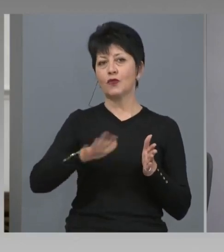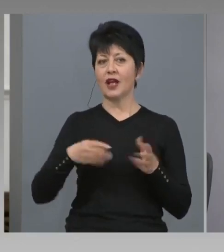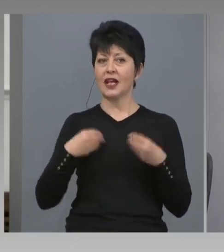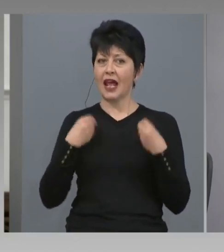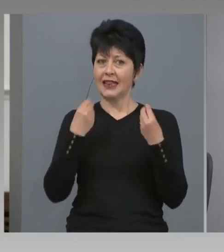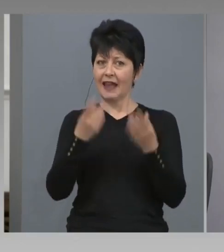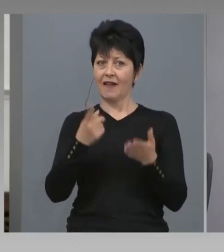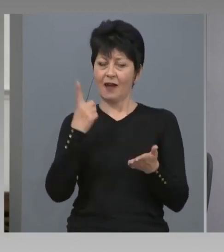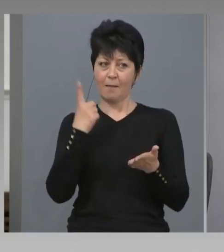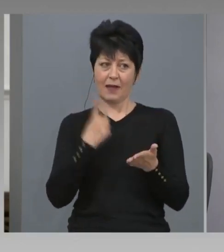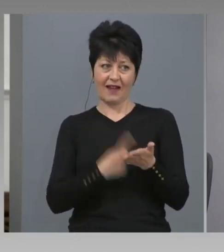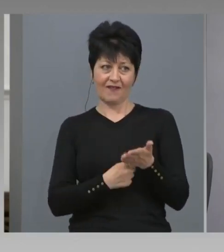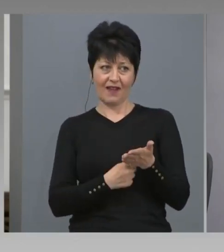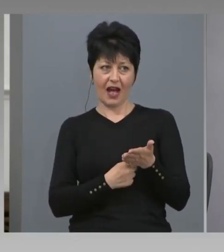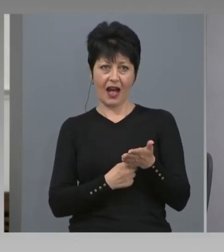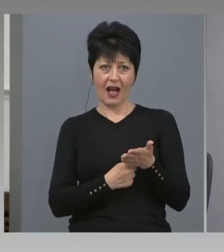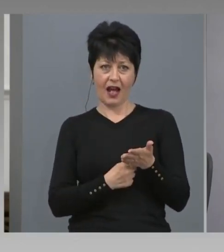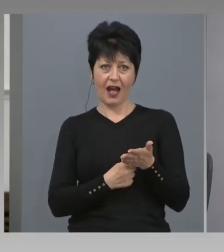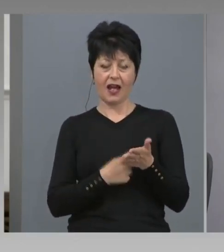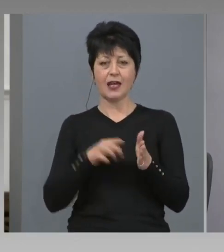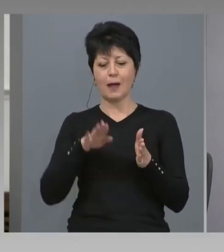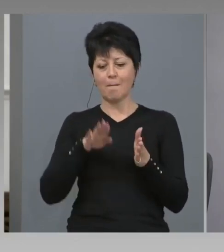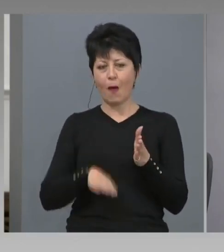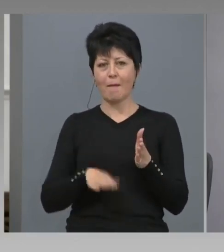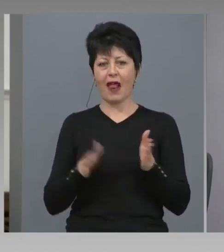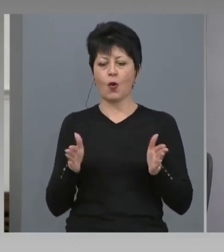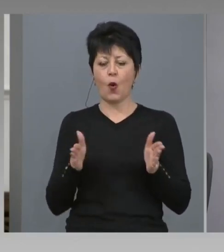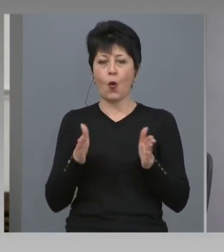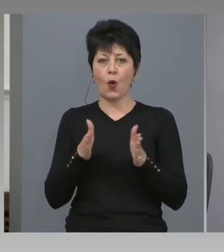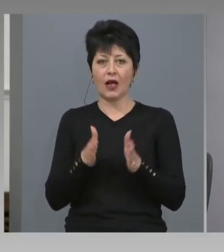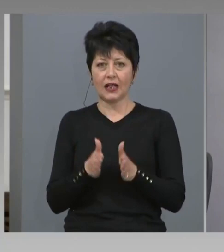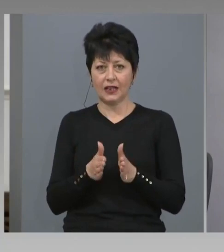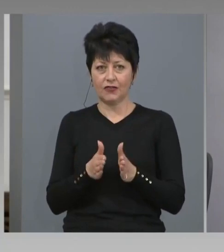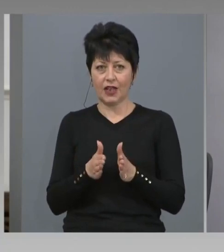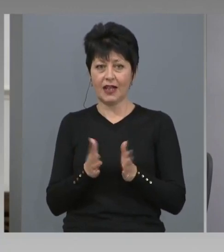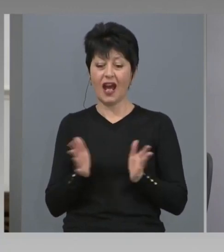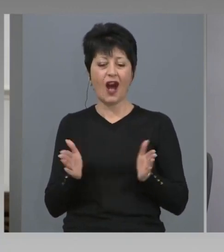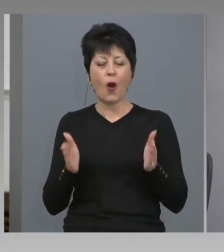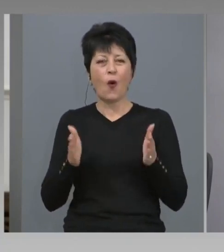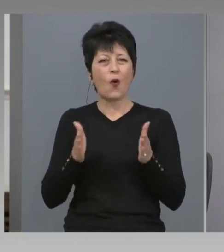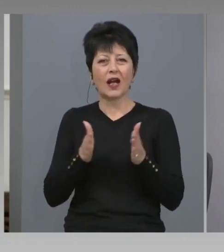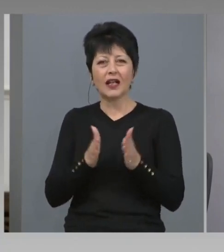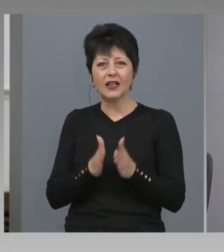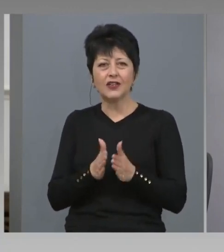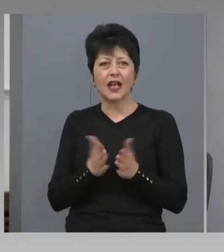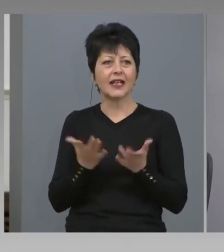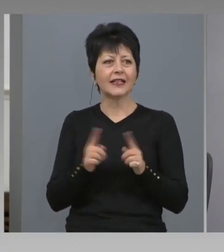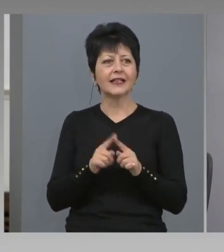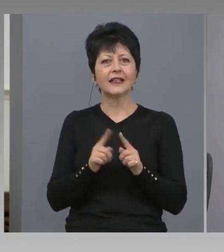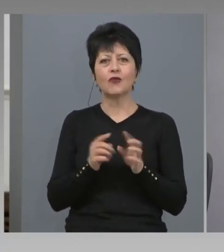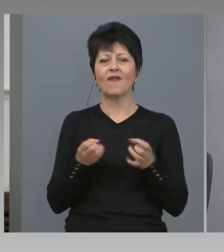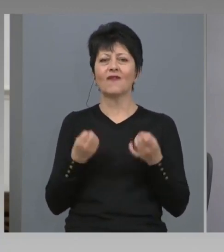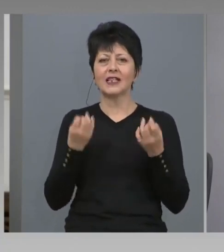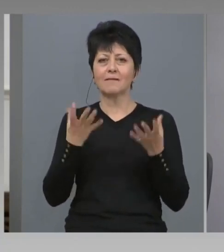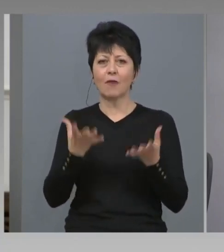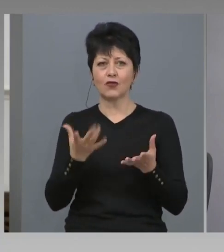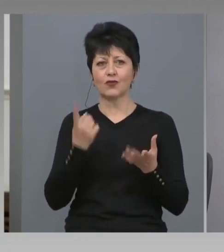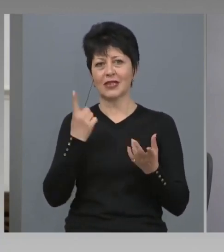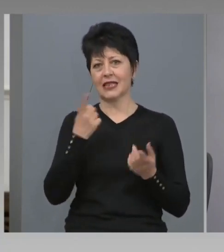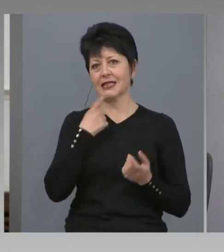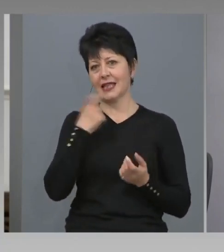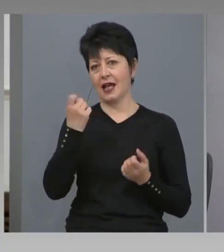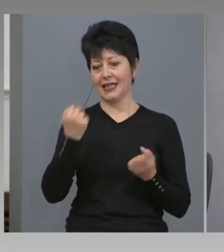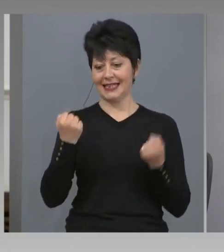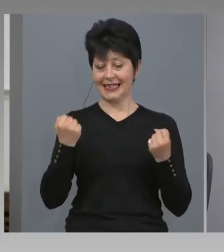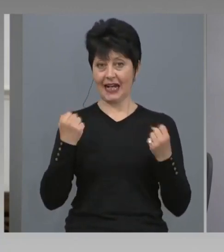права и правни възможности и по-малко ограничения. Ограниченията се съдържат в възможностите, предвидени в закона за здравето,